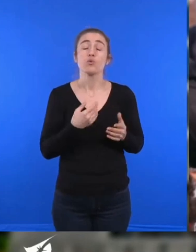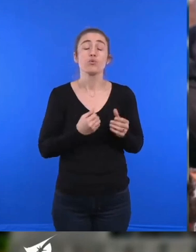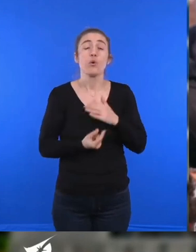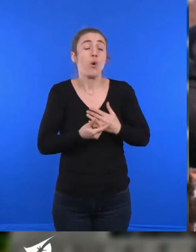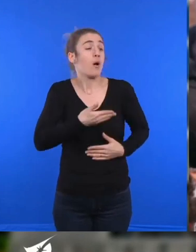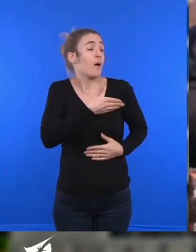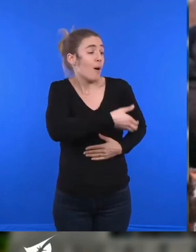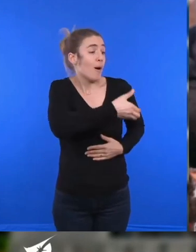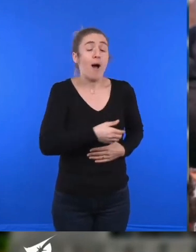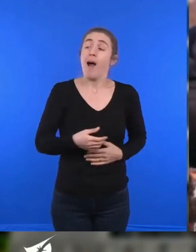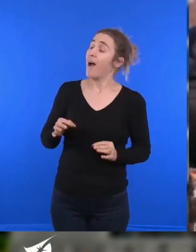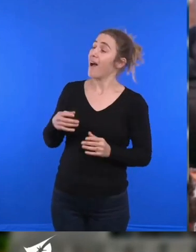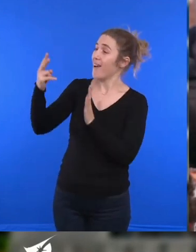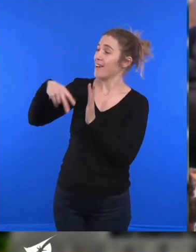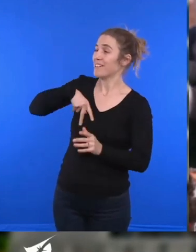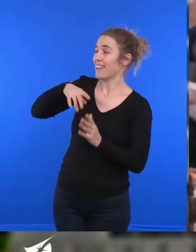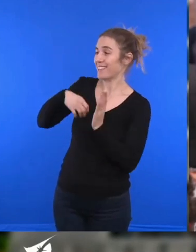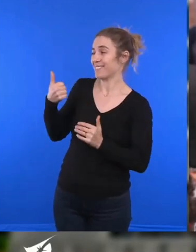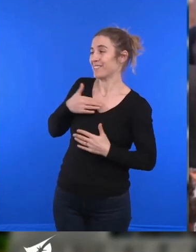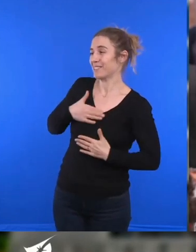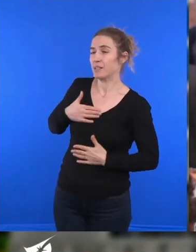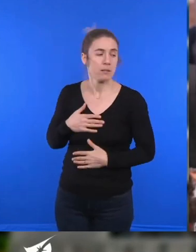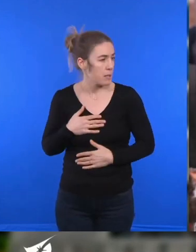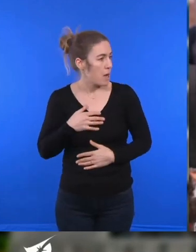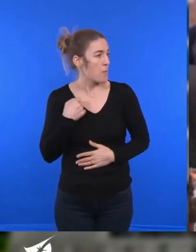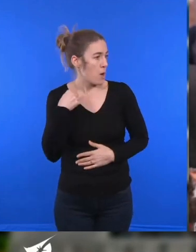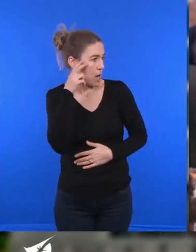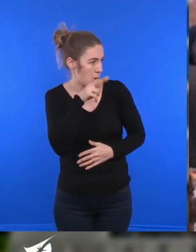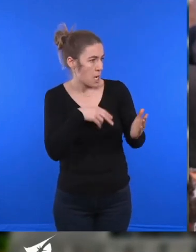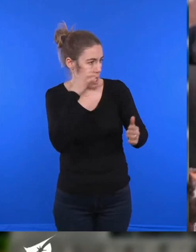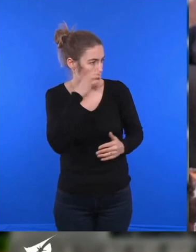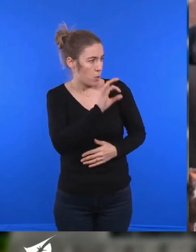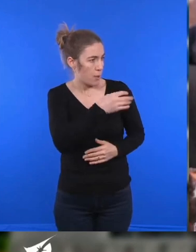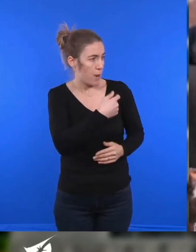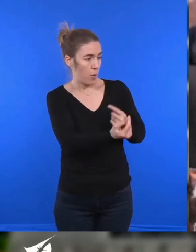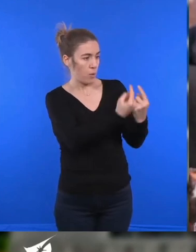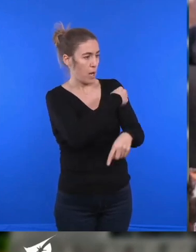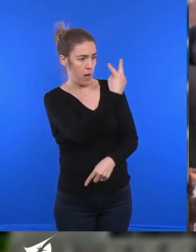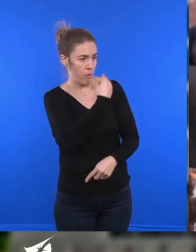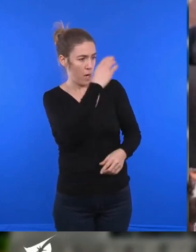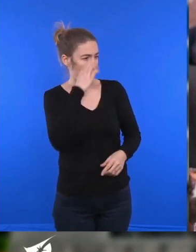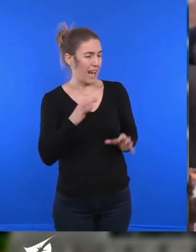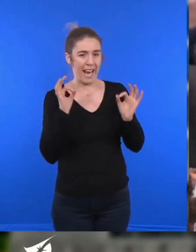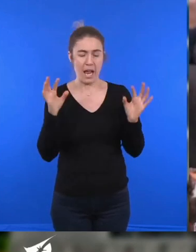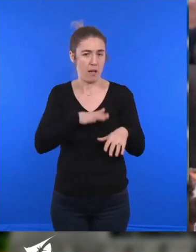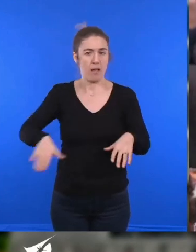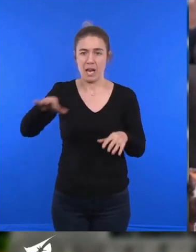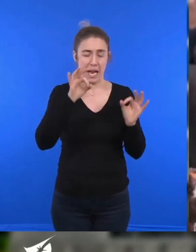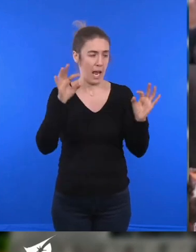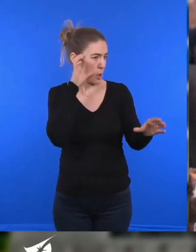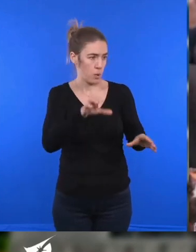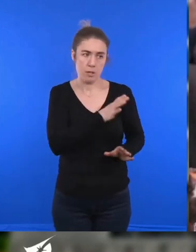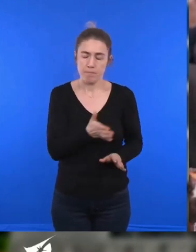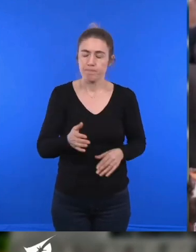« je suis content que tu me lises ». Je lui ai répondu « mais moi je vous lis et je vous écoute beaucoup. C'est vous qui n'écoutez plus rien ni plus personne ».